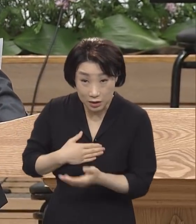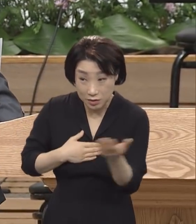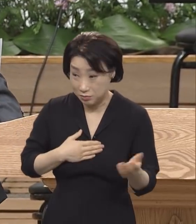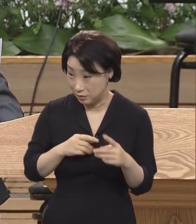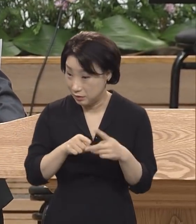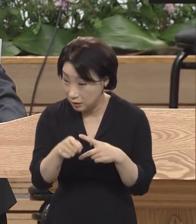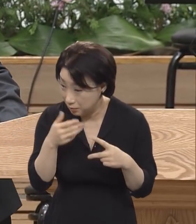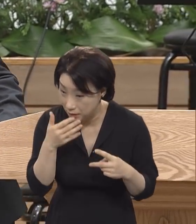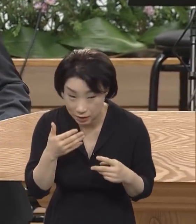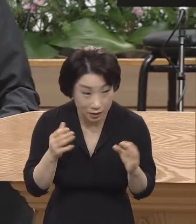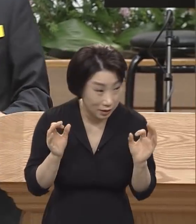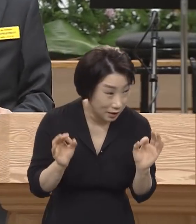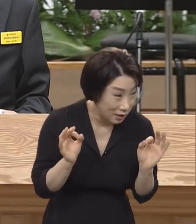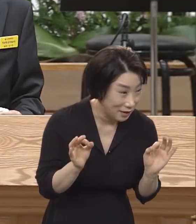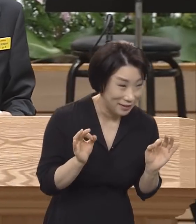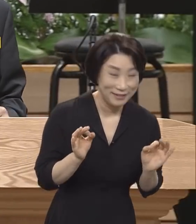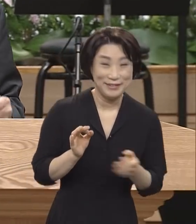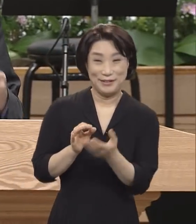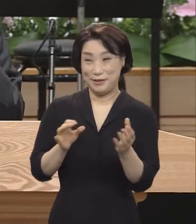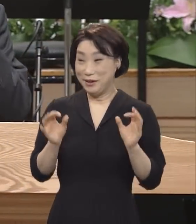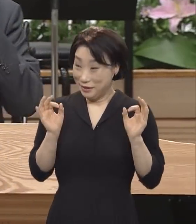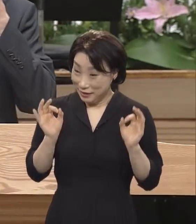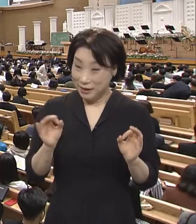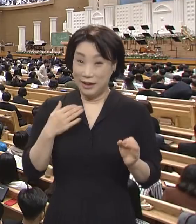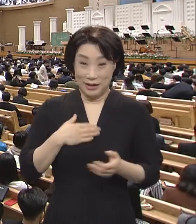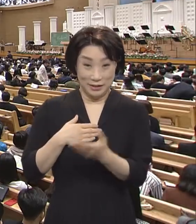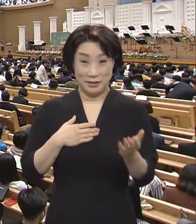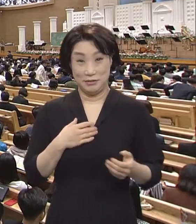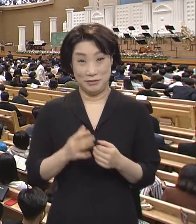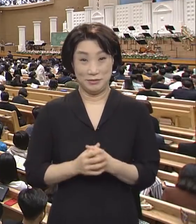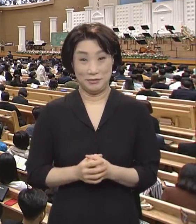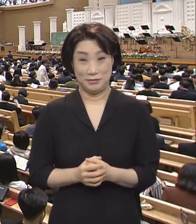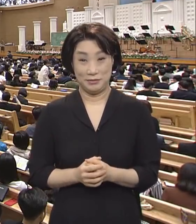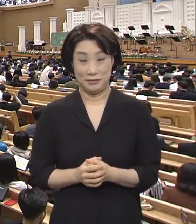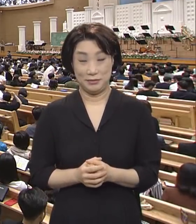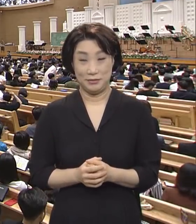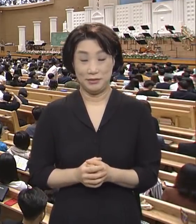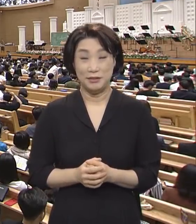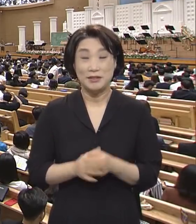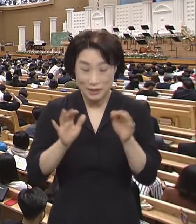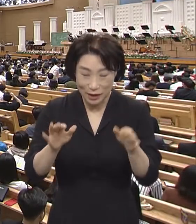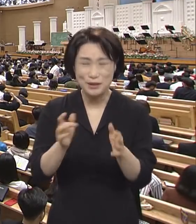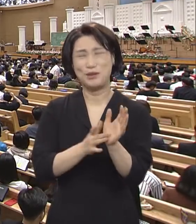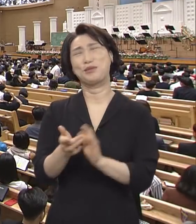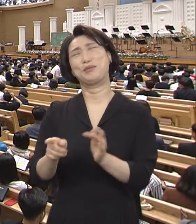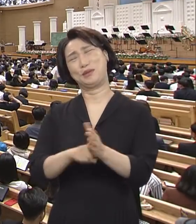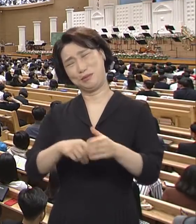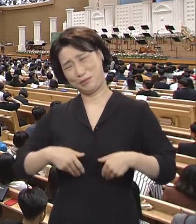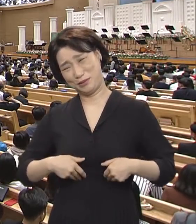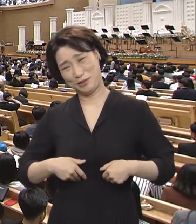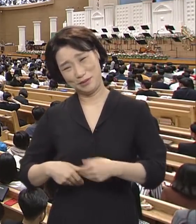이해가 되시나요 이해가 되십니까 그래서 이 숨이 있자는 거예요